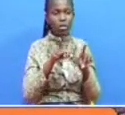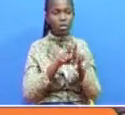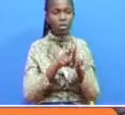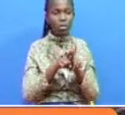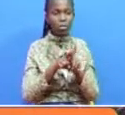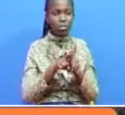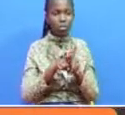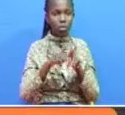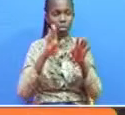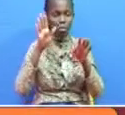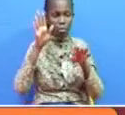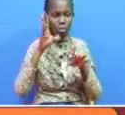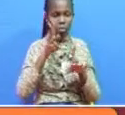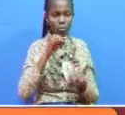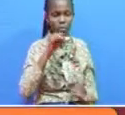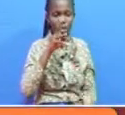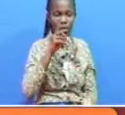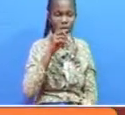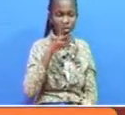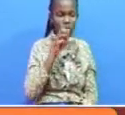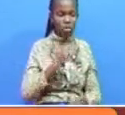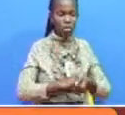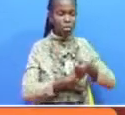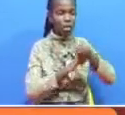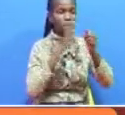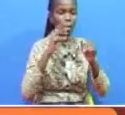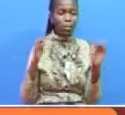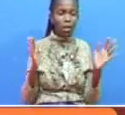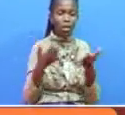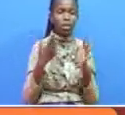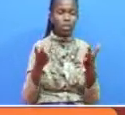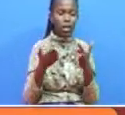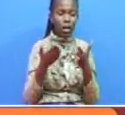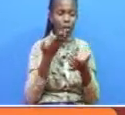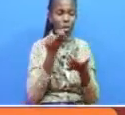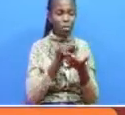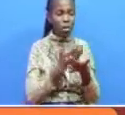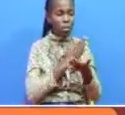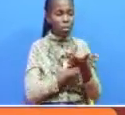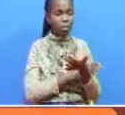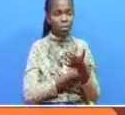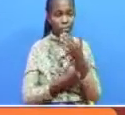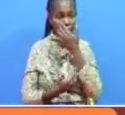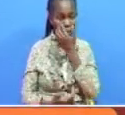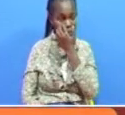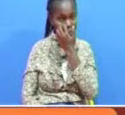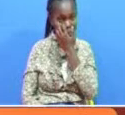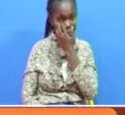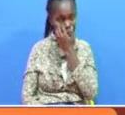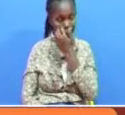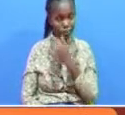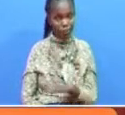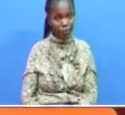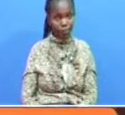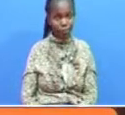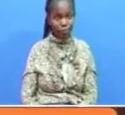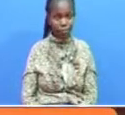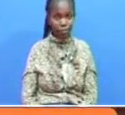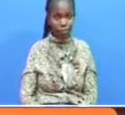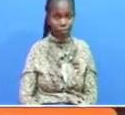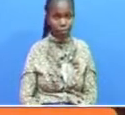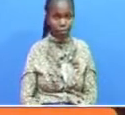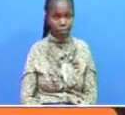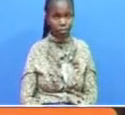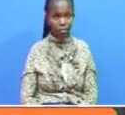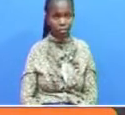kukwata mba uamwitu ndiwa, kithito ni cha kumeki ya vinya, no kana kuyuki leki ukwati. Delivota Vilingi wa Mauvoo kuma kauntini ya Kitui,